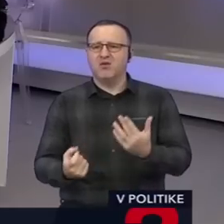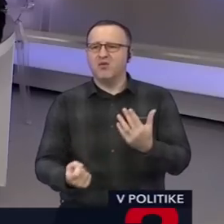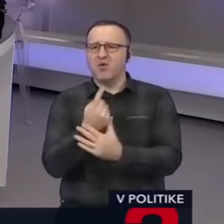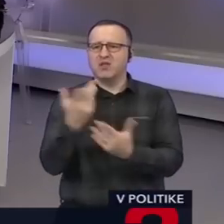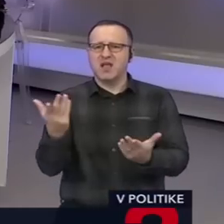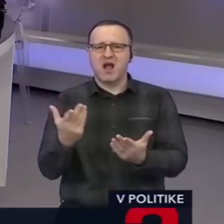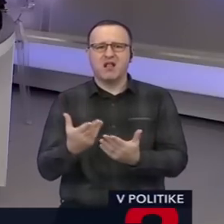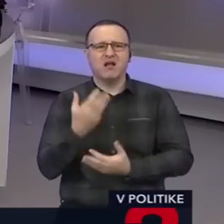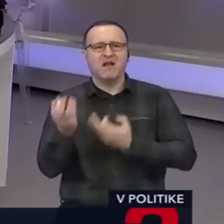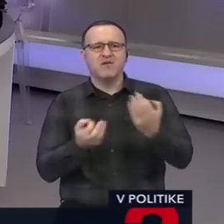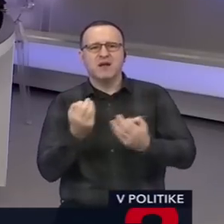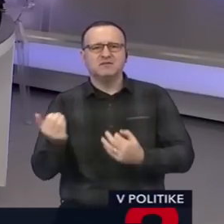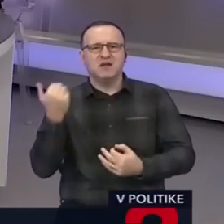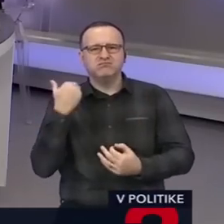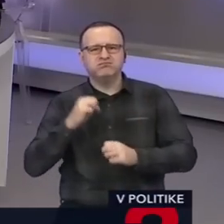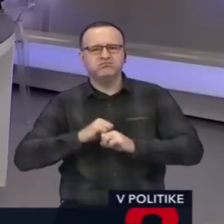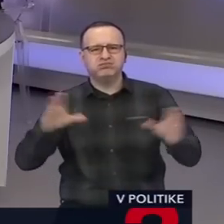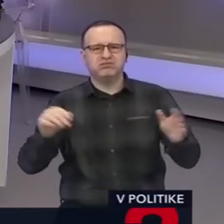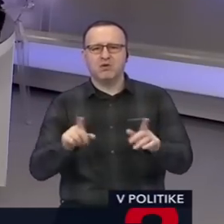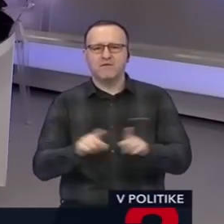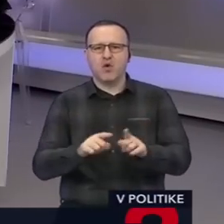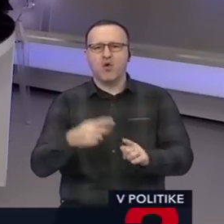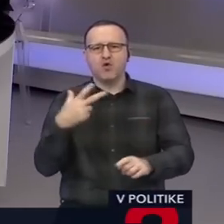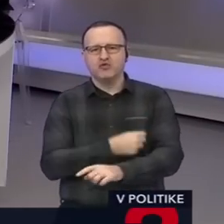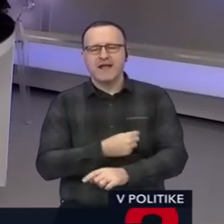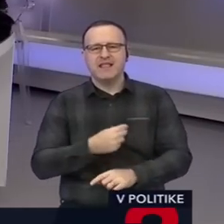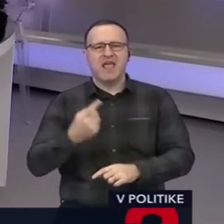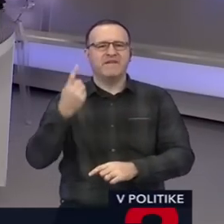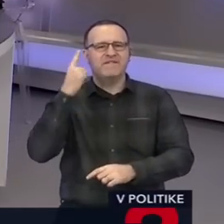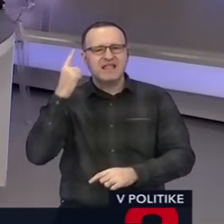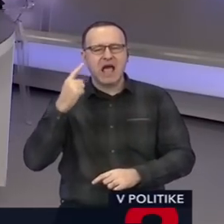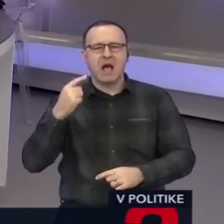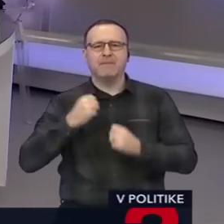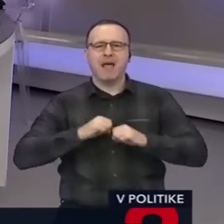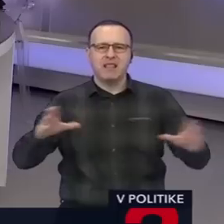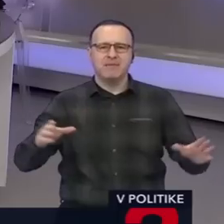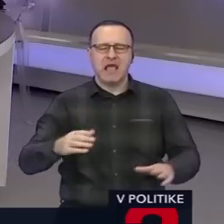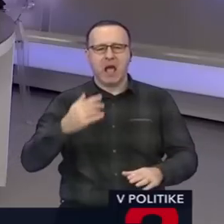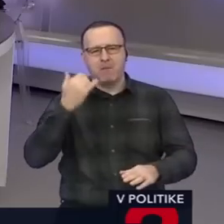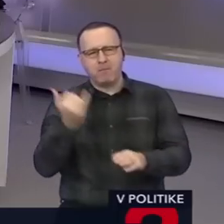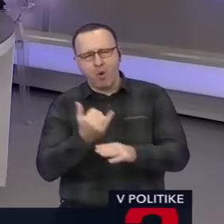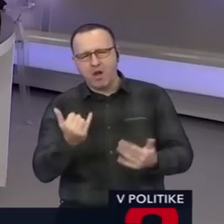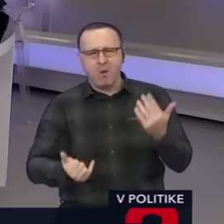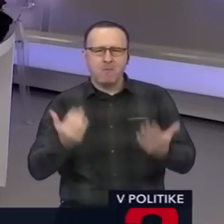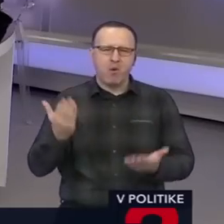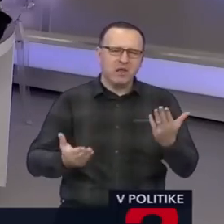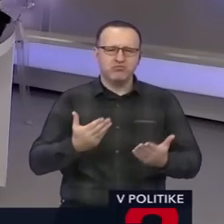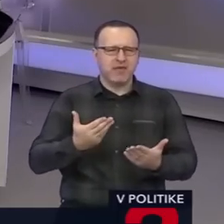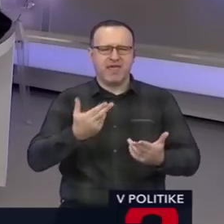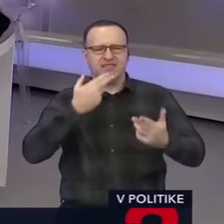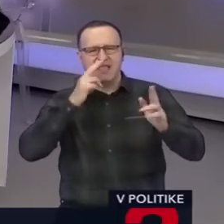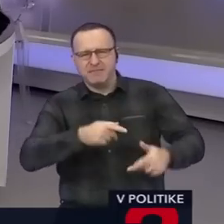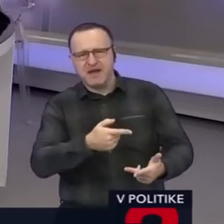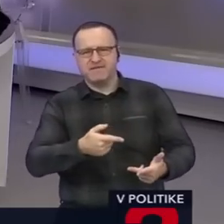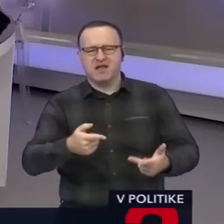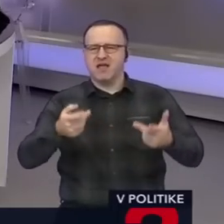to už nehovoríme ani o spochybňovaní vedy počas pandémie, očkovania a tak ďalej a tak ďalej. Takže preto tá otázka. Poďme